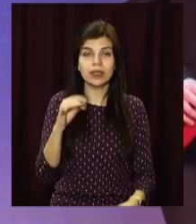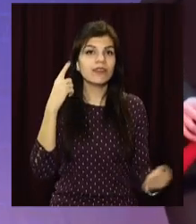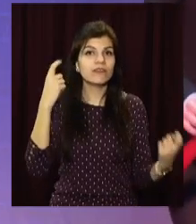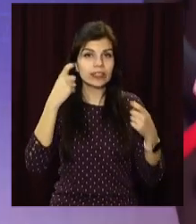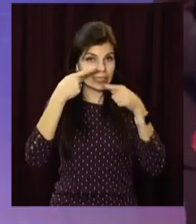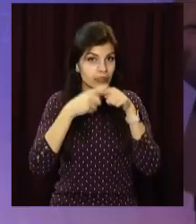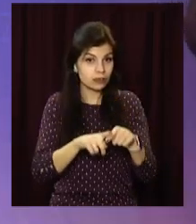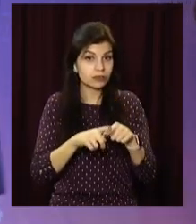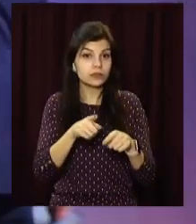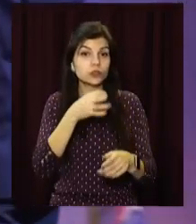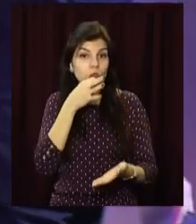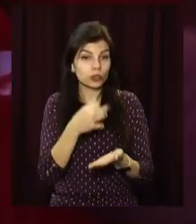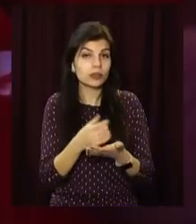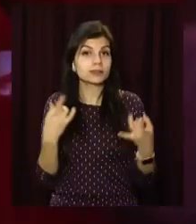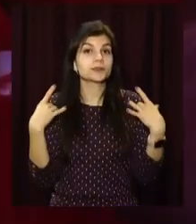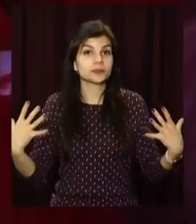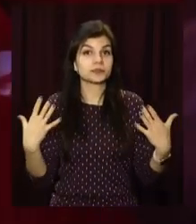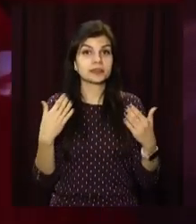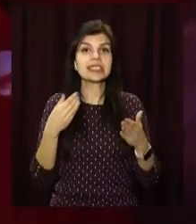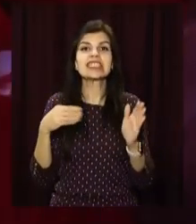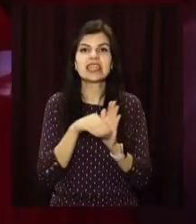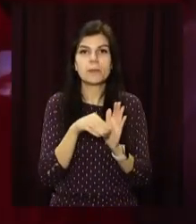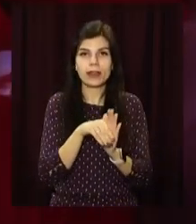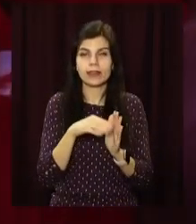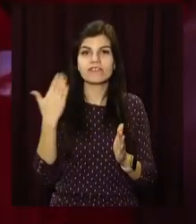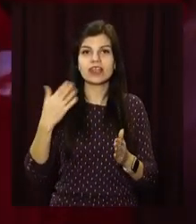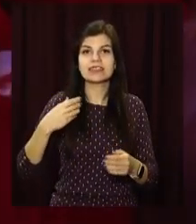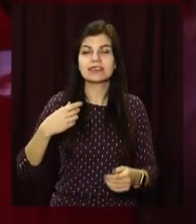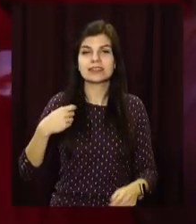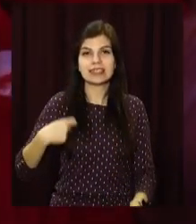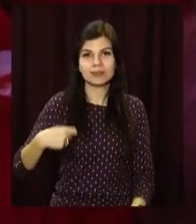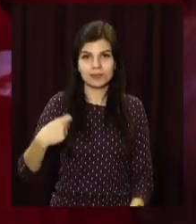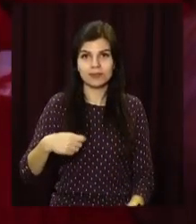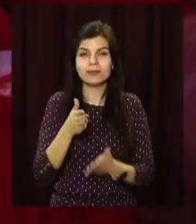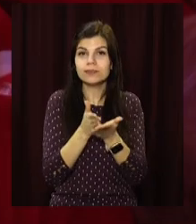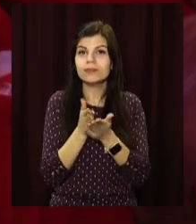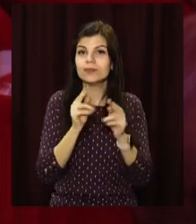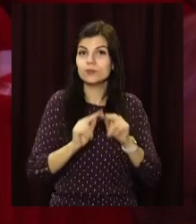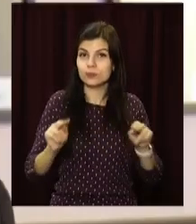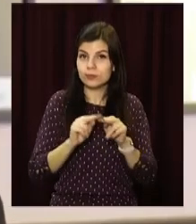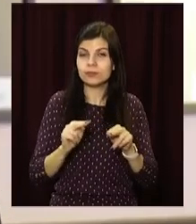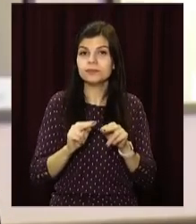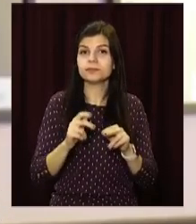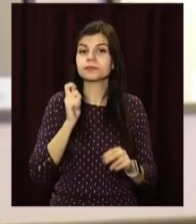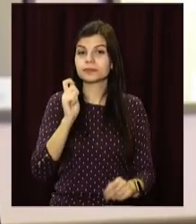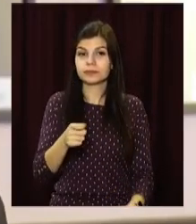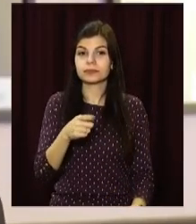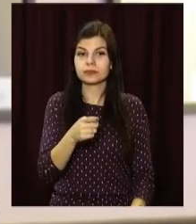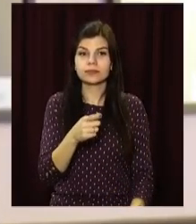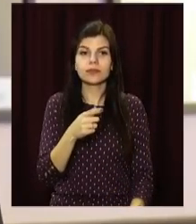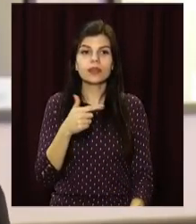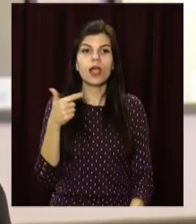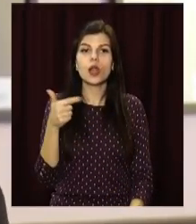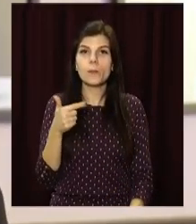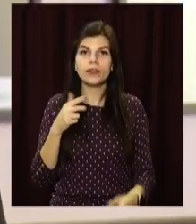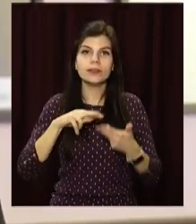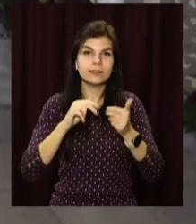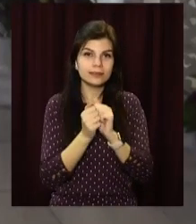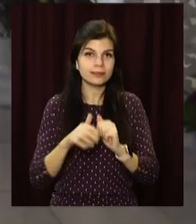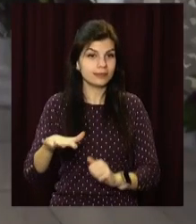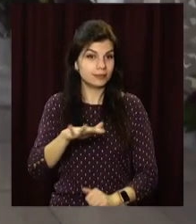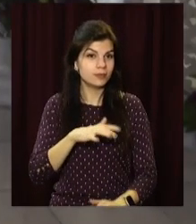інформаційних технологій. На святі їй вручили стипендію президента, відзнаку «Заслужений вчитель» та присвоїли звання «Почесна громадянка